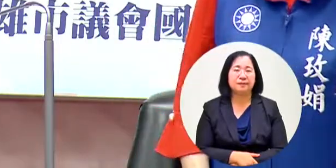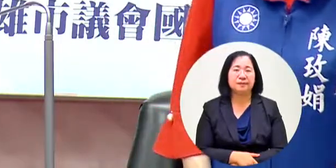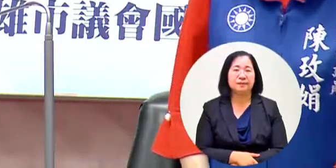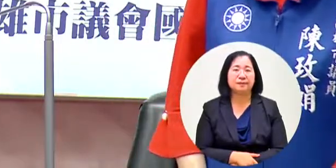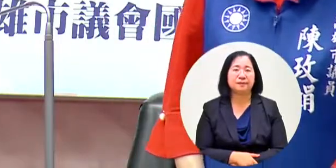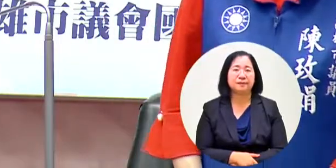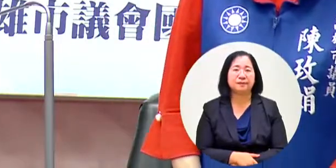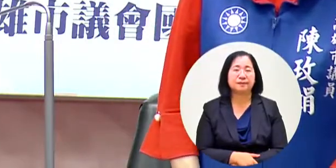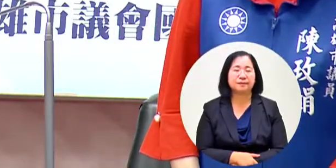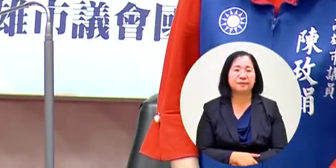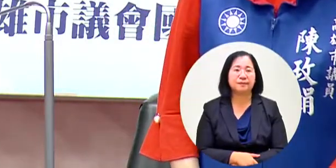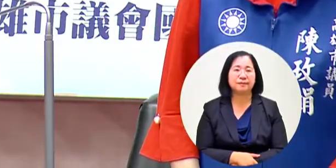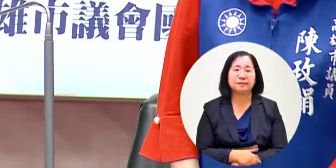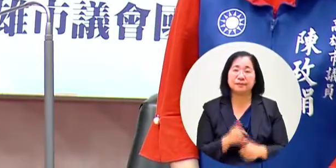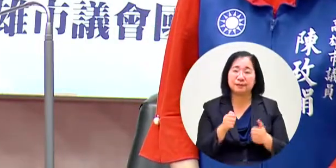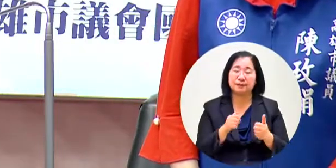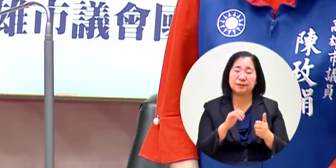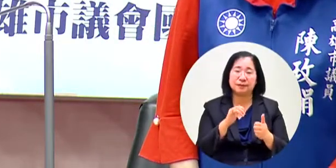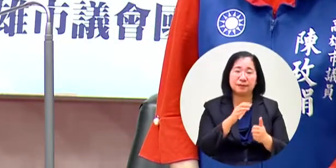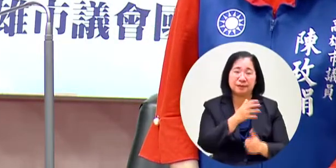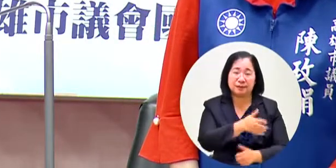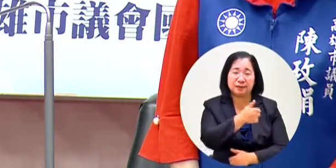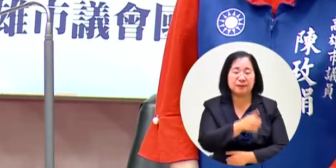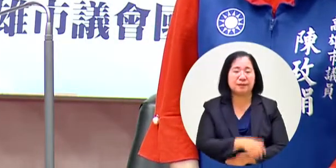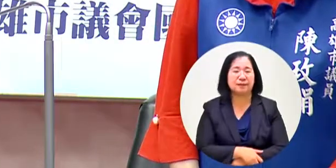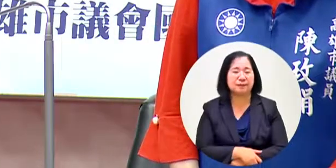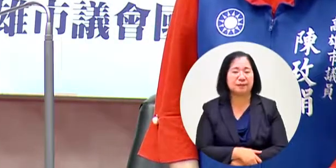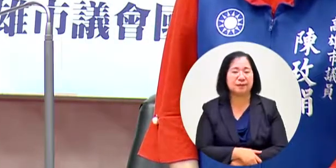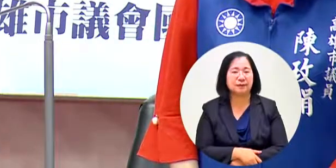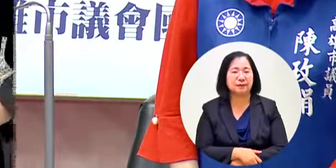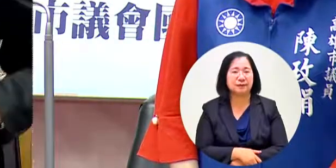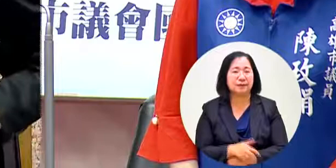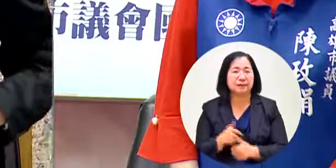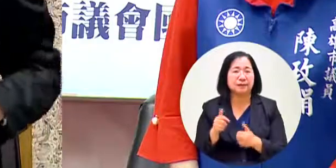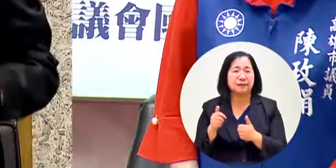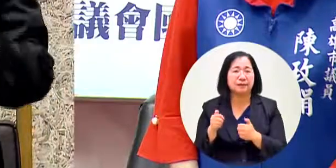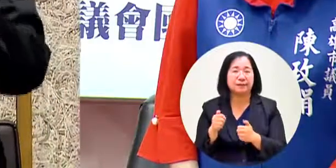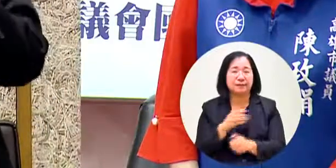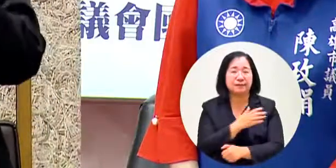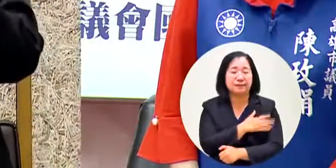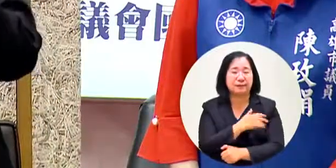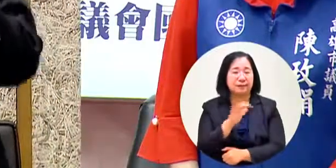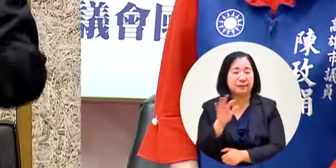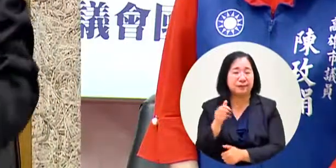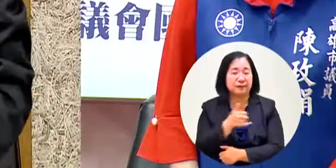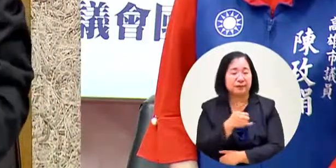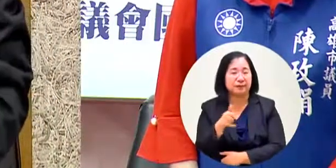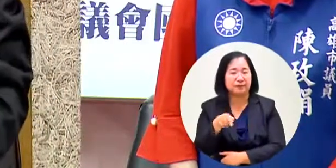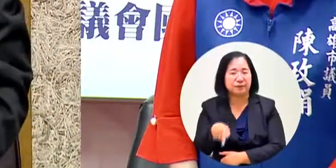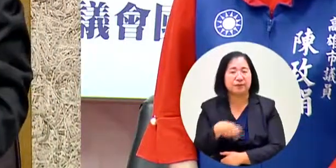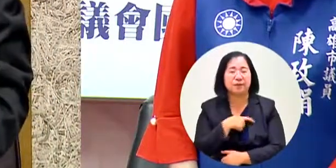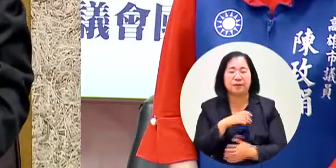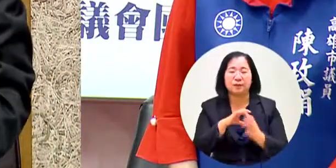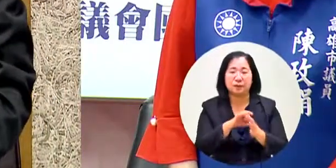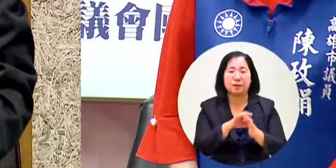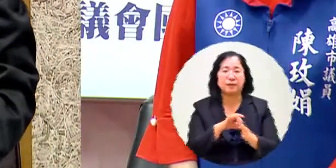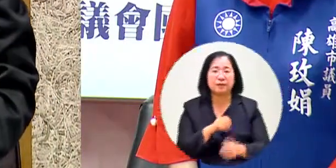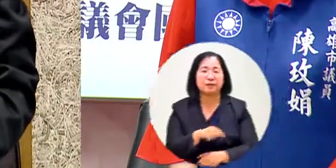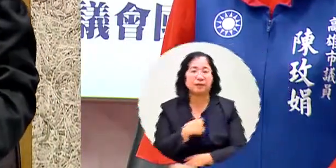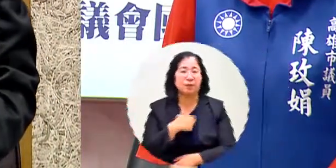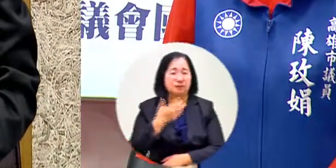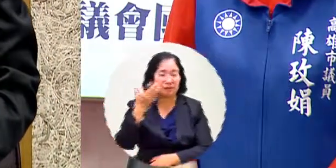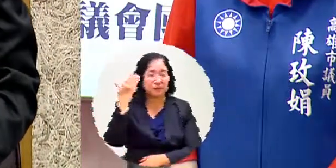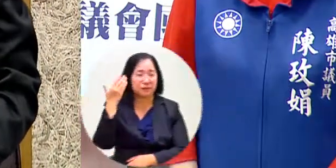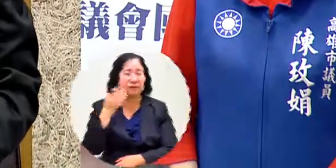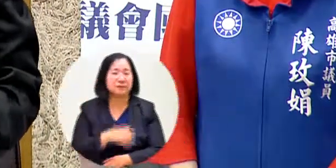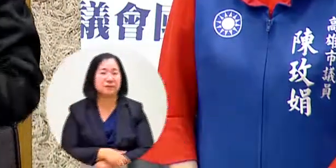以跟我们上面这些幼保人员做一个承诺？ 非常欢迎各位幼保人员来到我们高雄市议会，非常欢迎。梅监狱如果